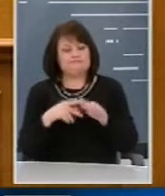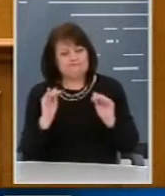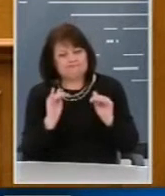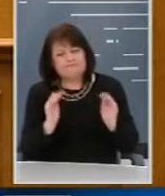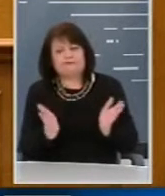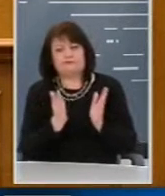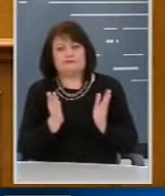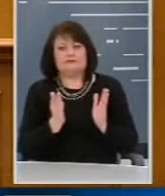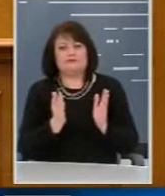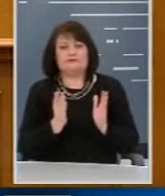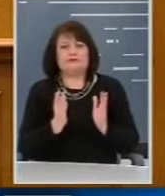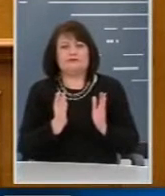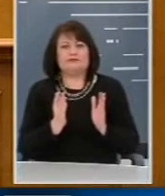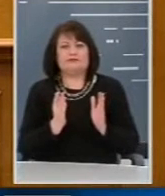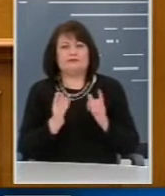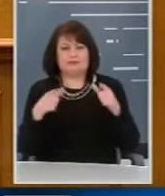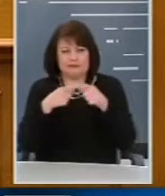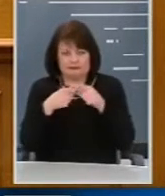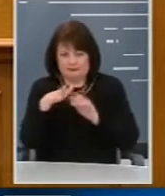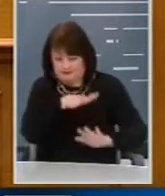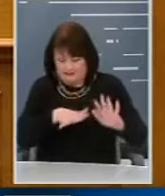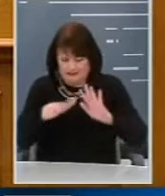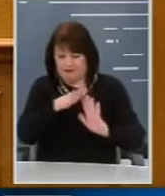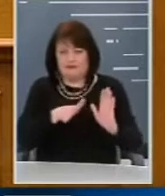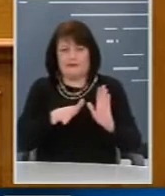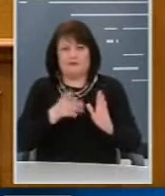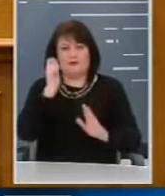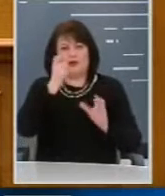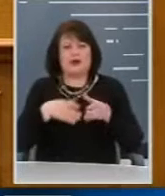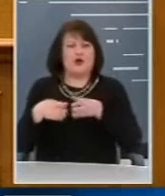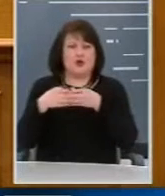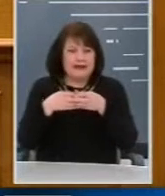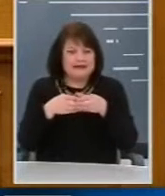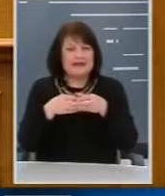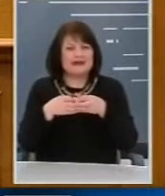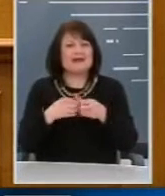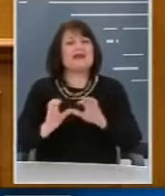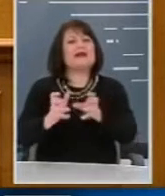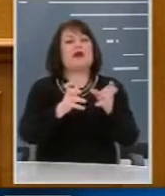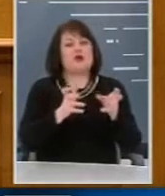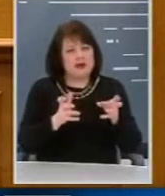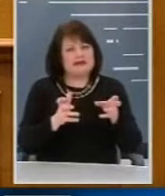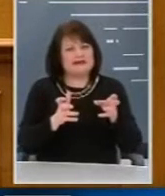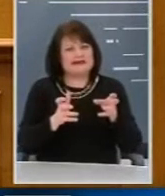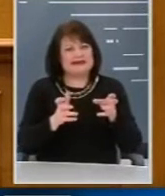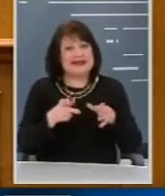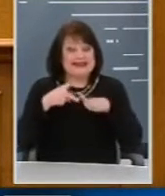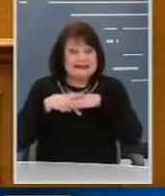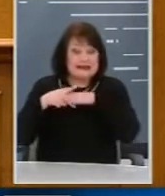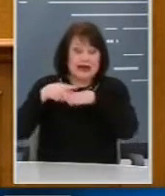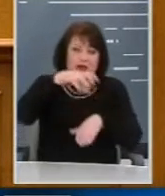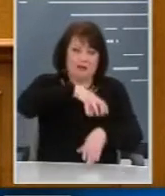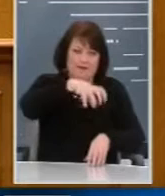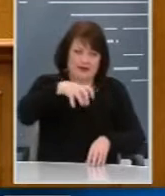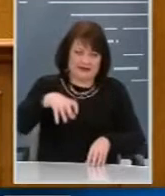με την υποκίνηση του τριγώνου της διαπλοκής και των κομμάτων και των ΜΜΕΚ αλλά και των ίδιων των τραπεζών εις